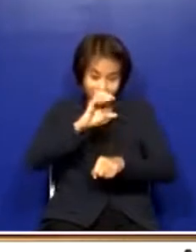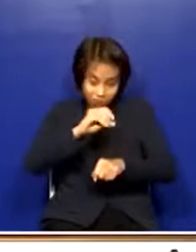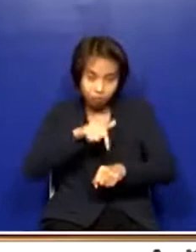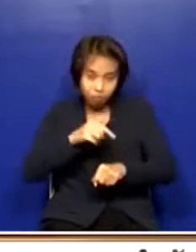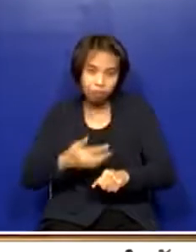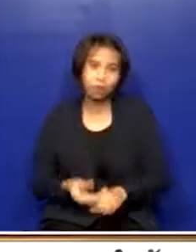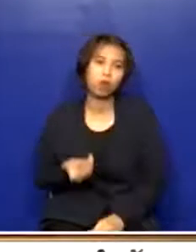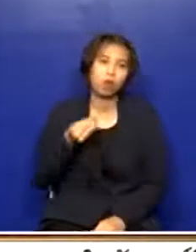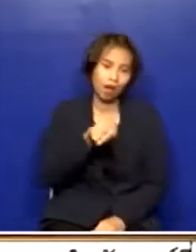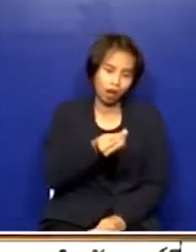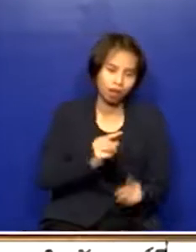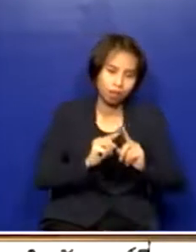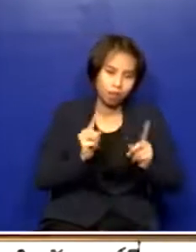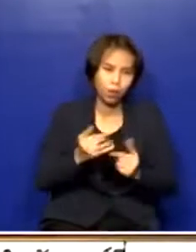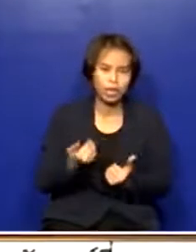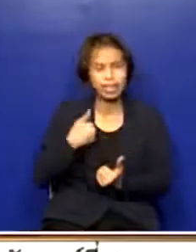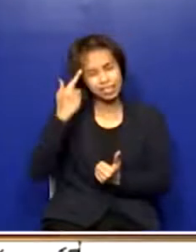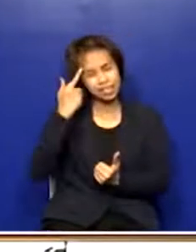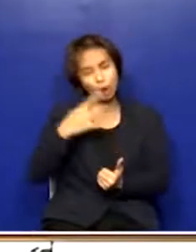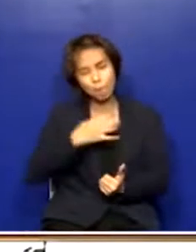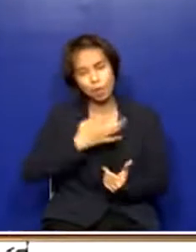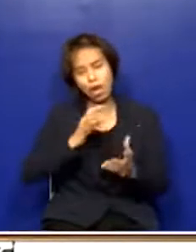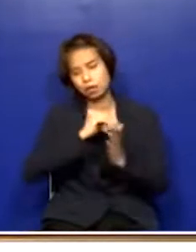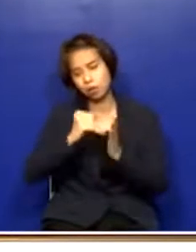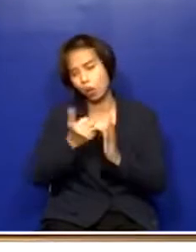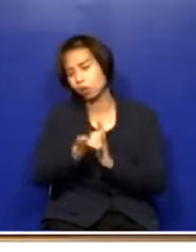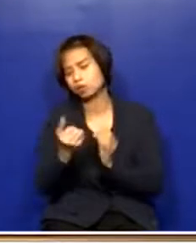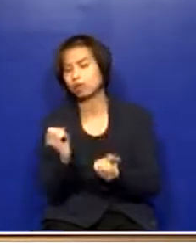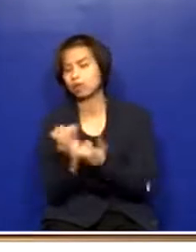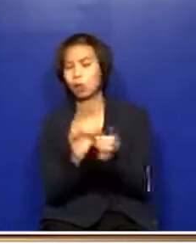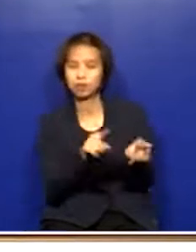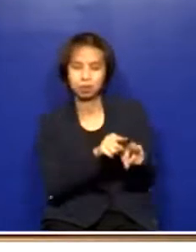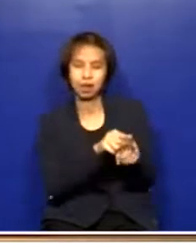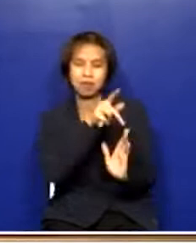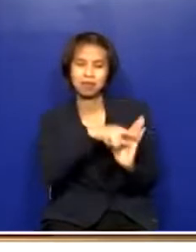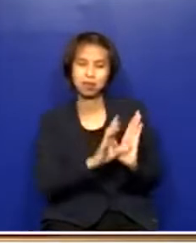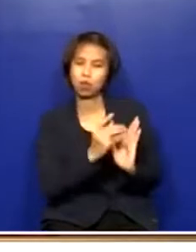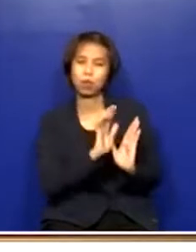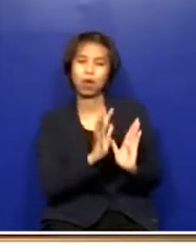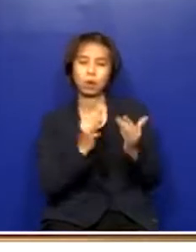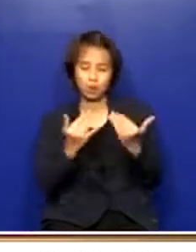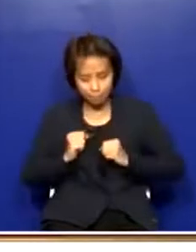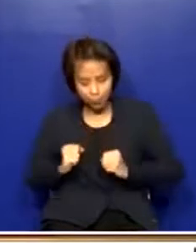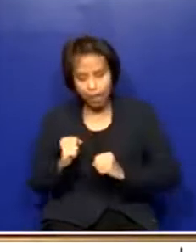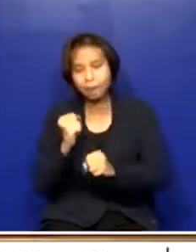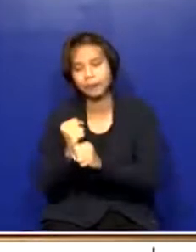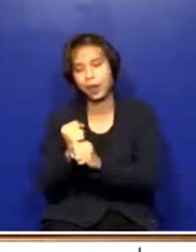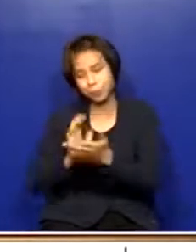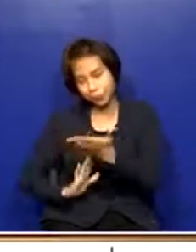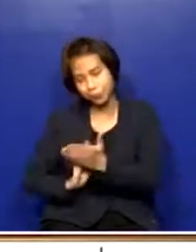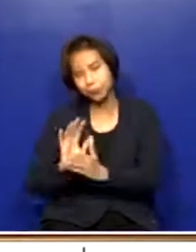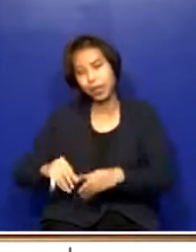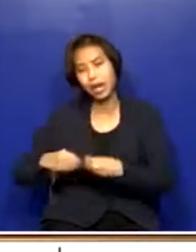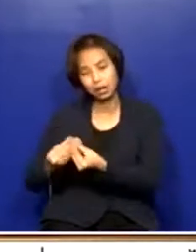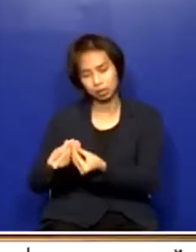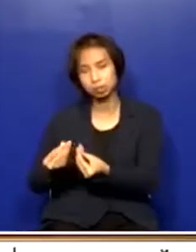คกับค çıktı อมเปออื่นพยามจะทำทุกอย่ที่จะให้ อ่าสำเร็จนะครับ Appe ิต้นกอยจะกรบอยทนี้ว่า